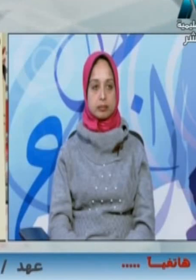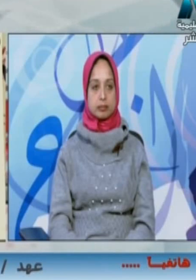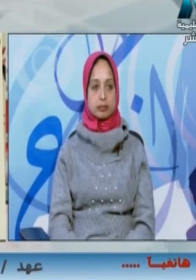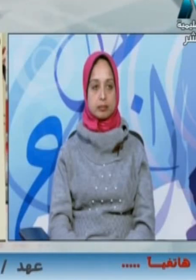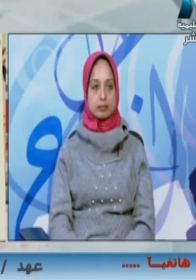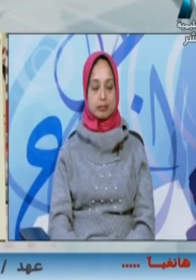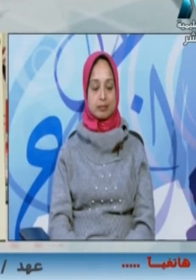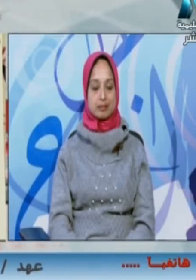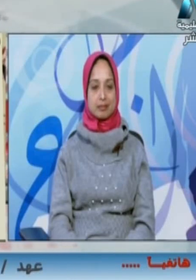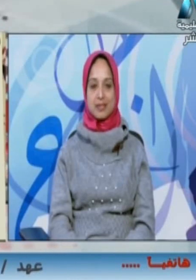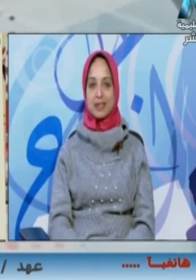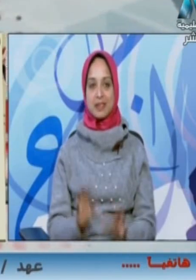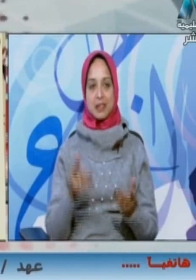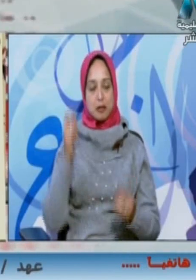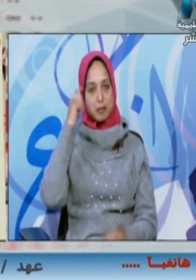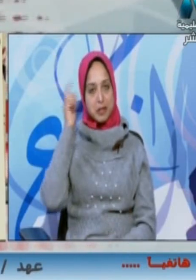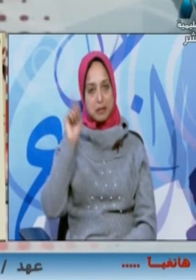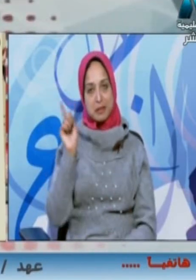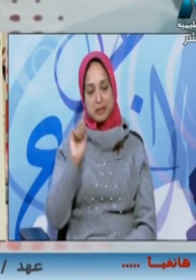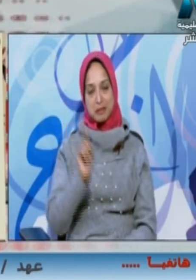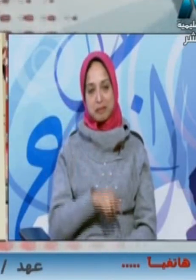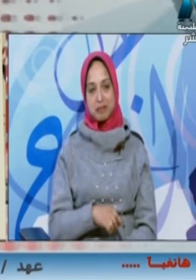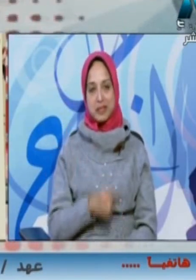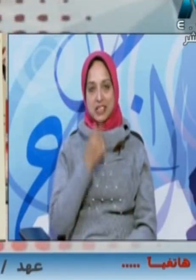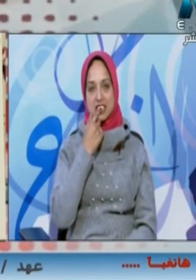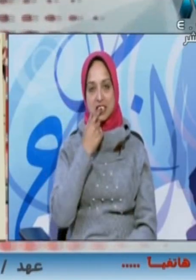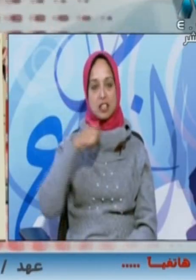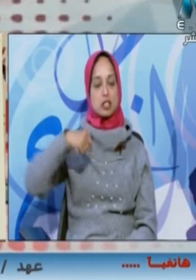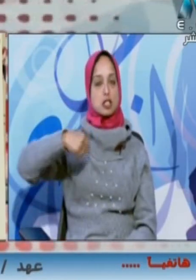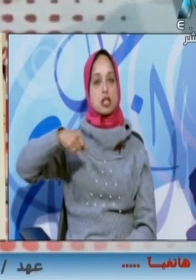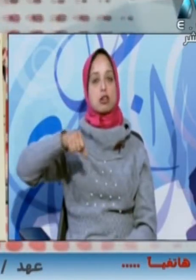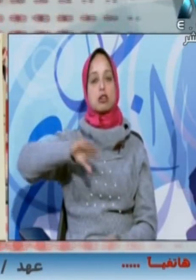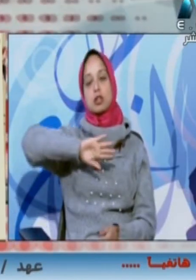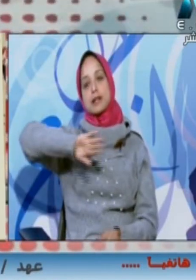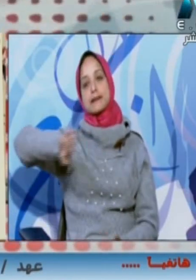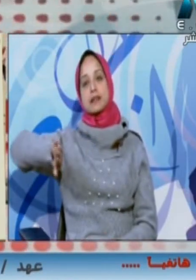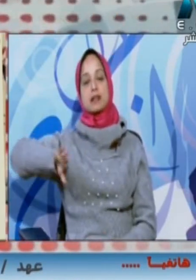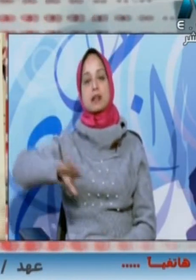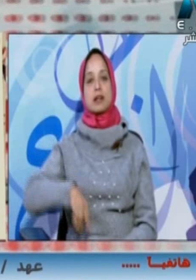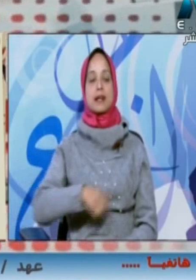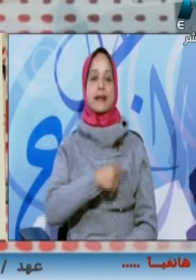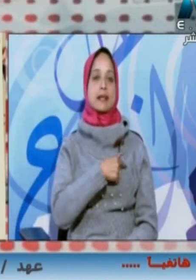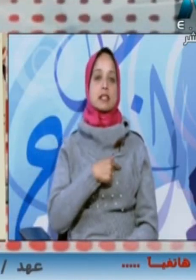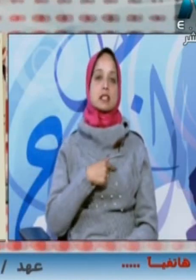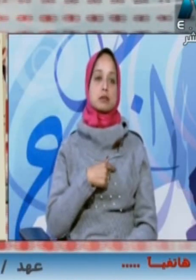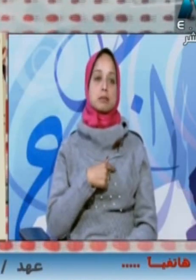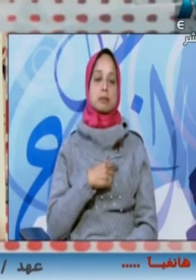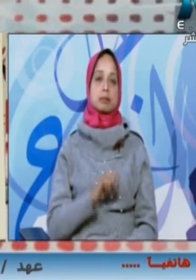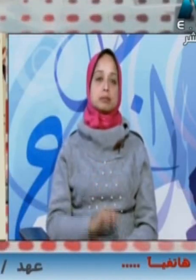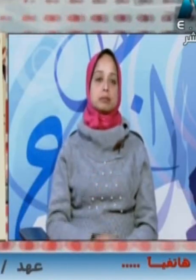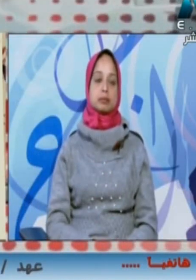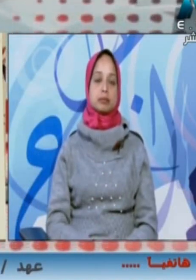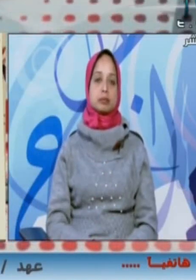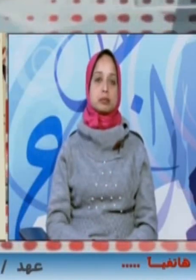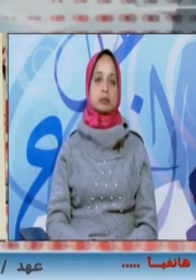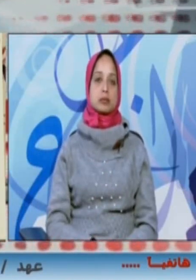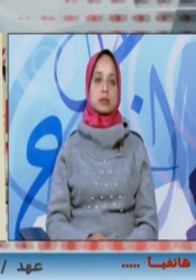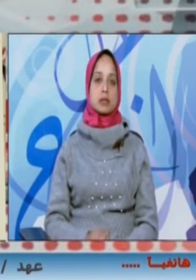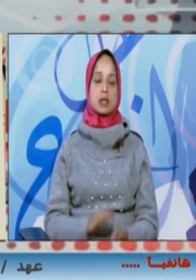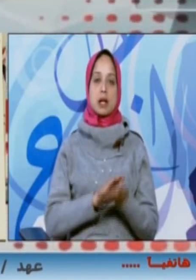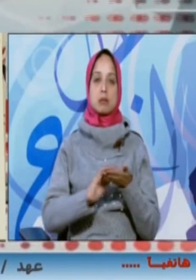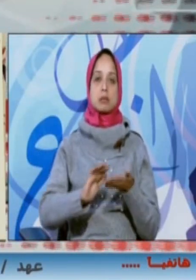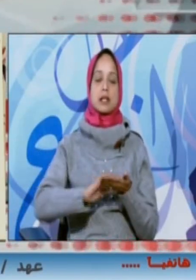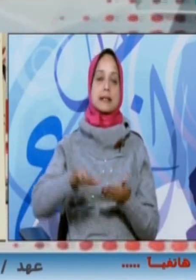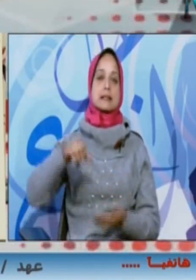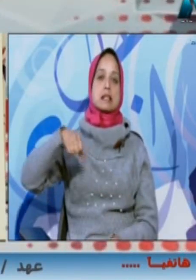وبعدين بقى معاك يا عهد، انا بقول ثورة 19. 19 ده اسم، تمام؟ ماشي تمام. انا دلوقتي خبيت 19، قريت انت